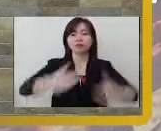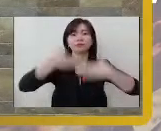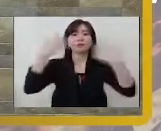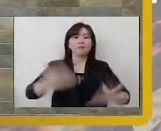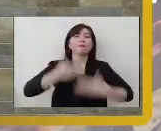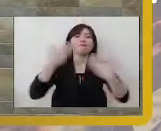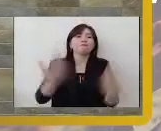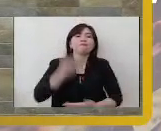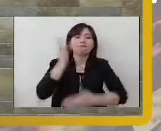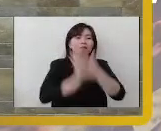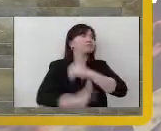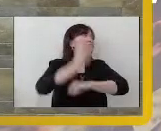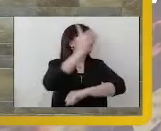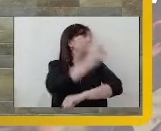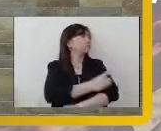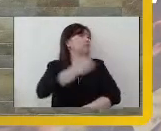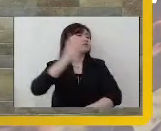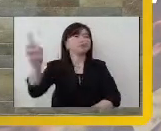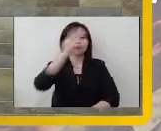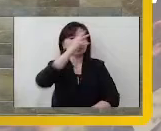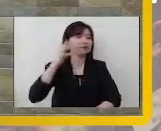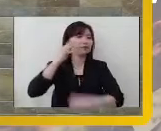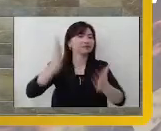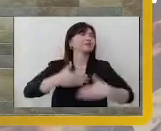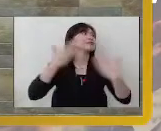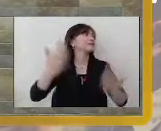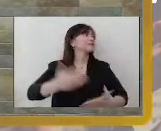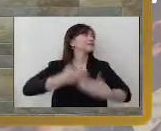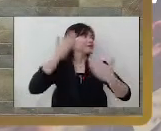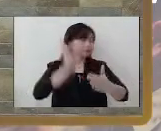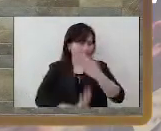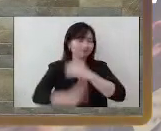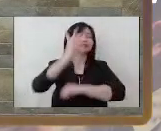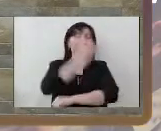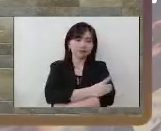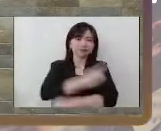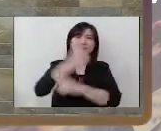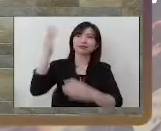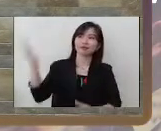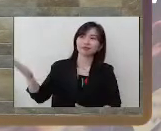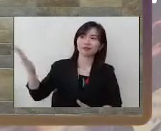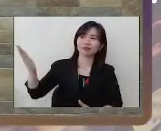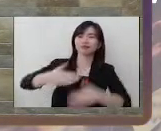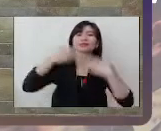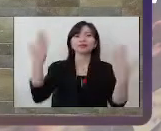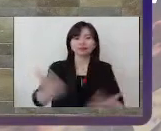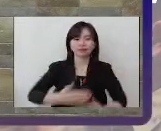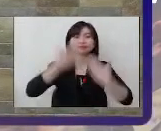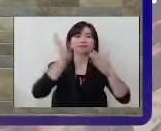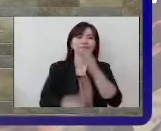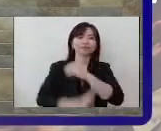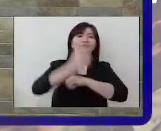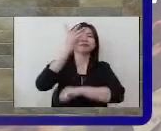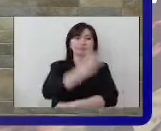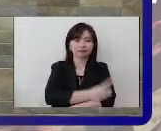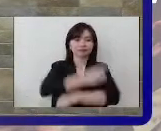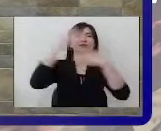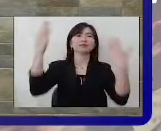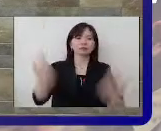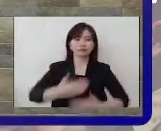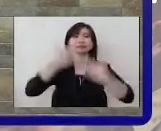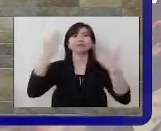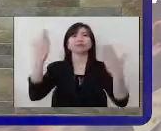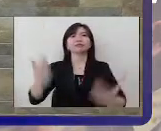Happy birthday to you. Happy birthday to you. Happy